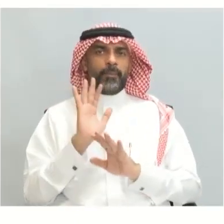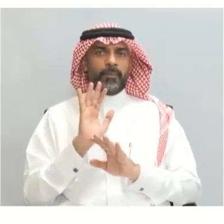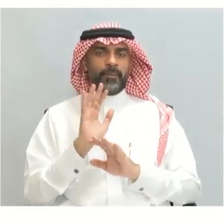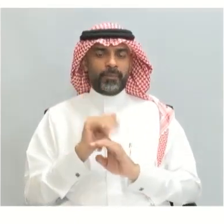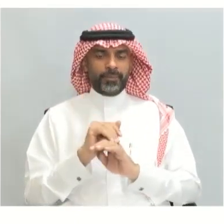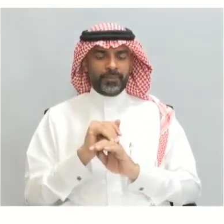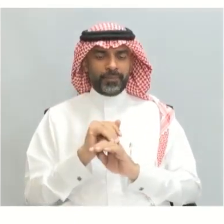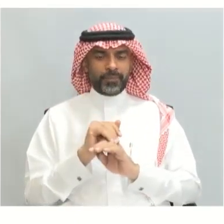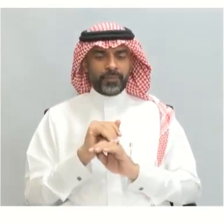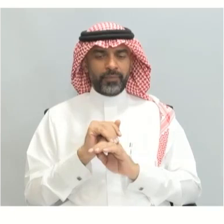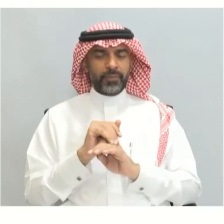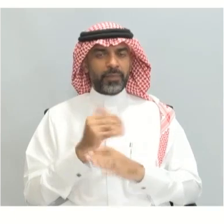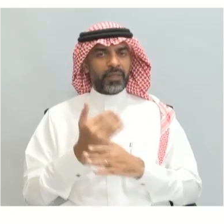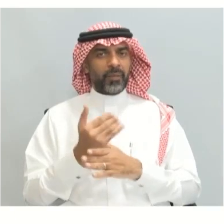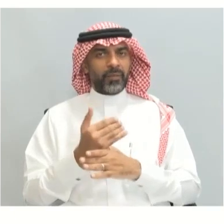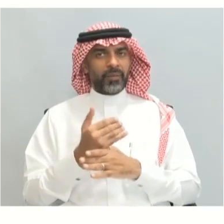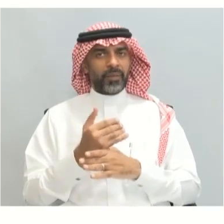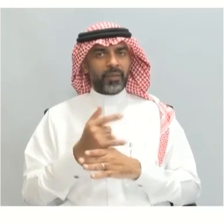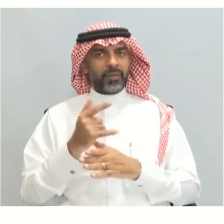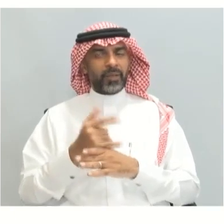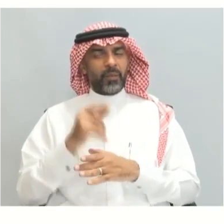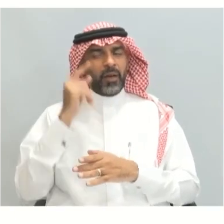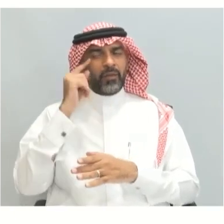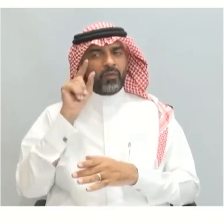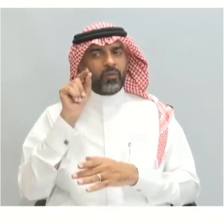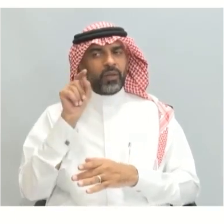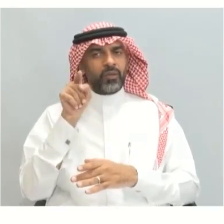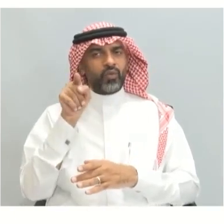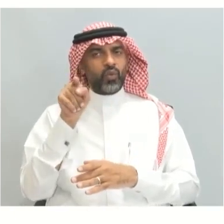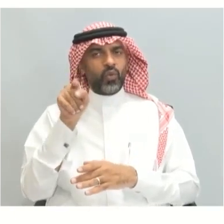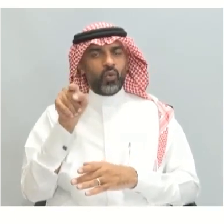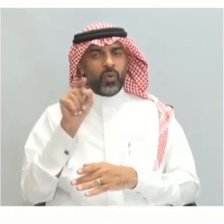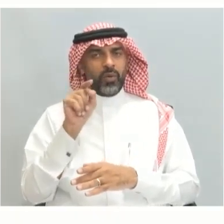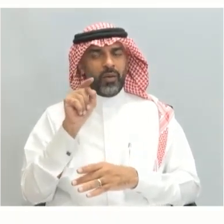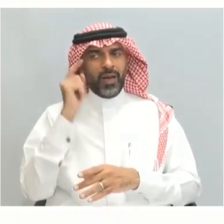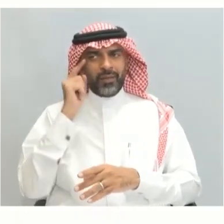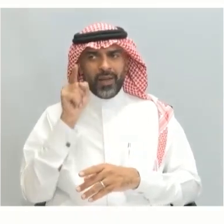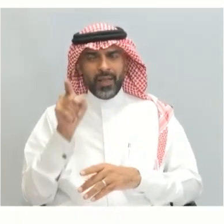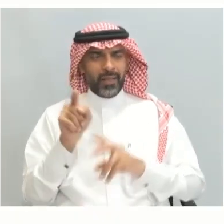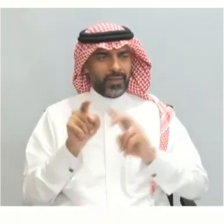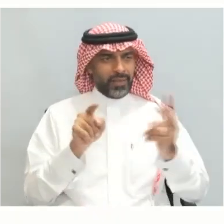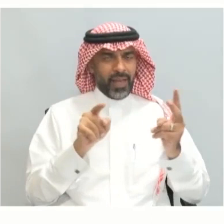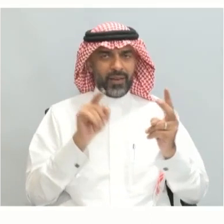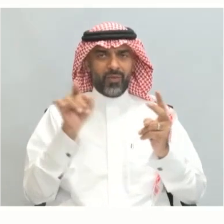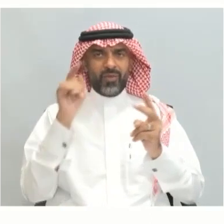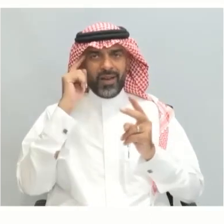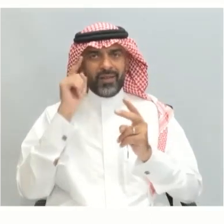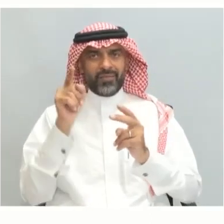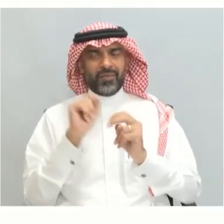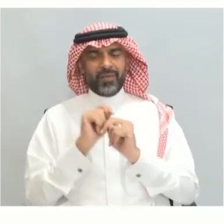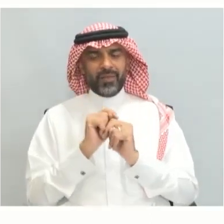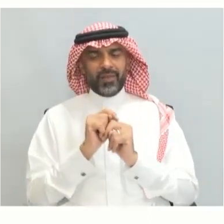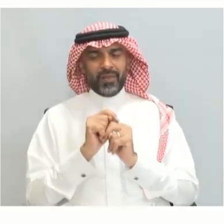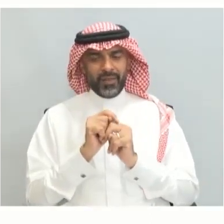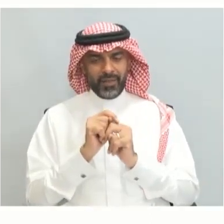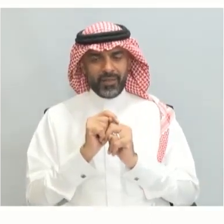اهميته لانه ماذا يميز الخريطه عن غيرها من الخرائط اذا هدفه